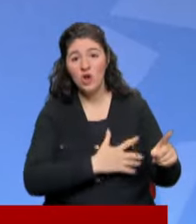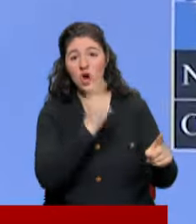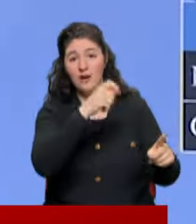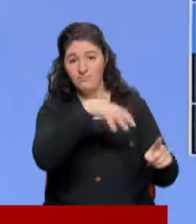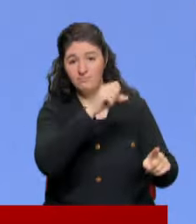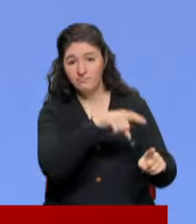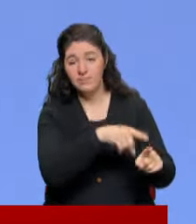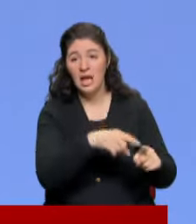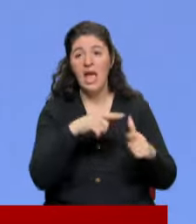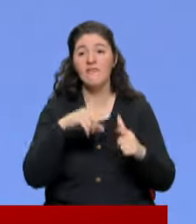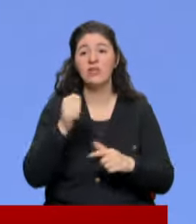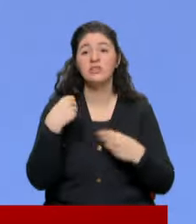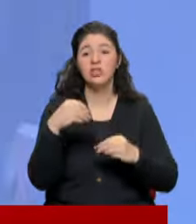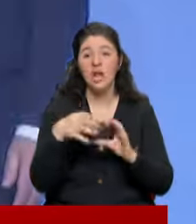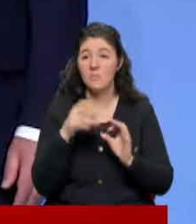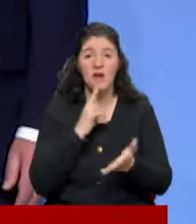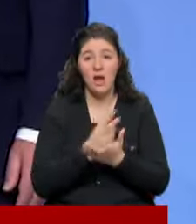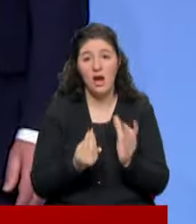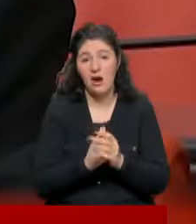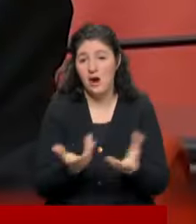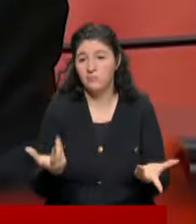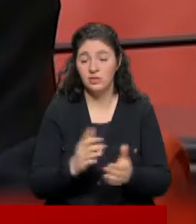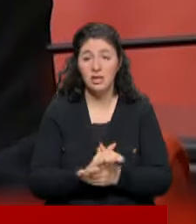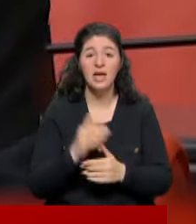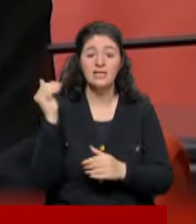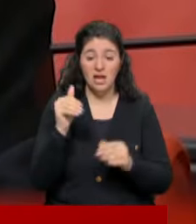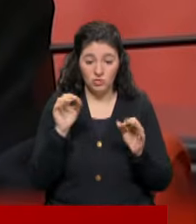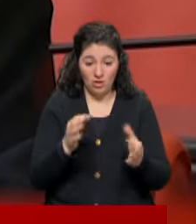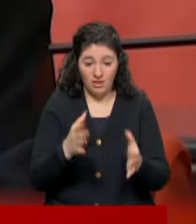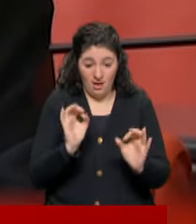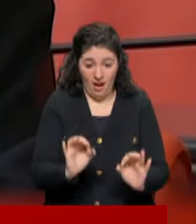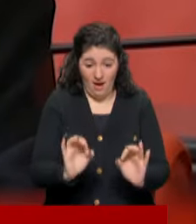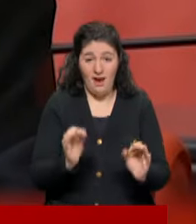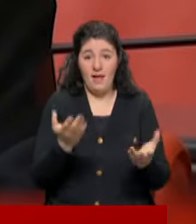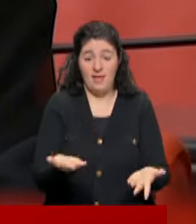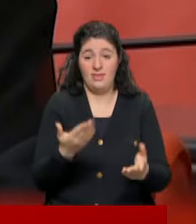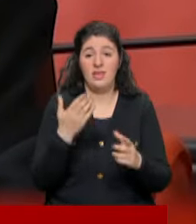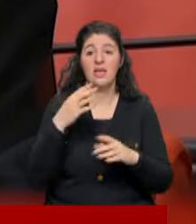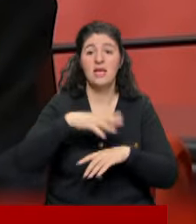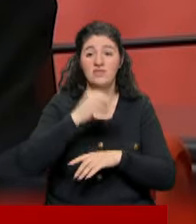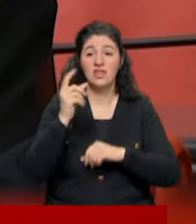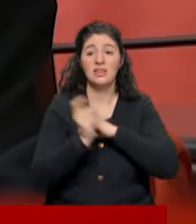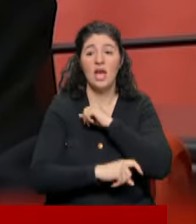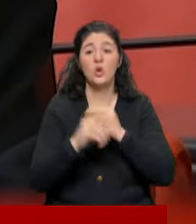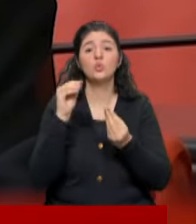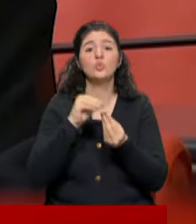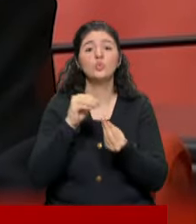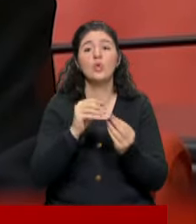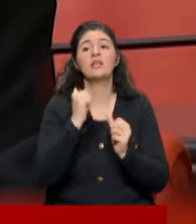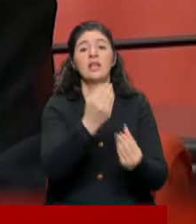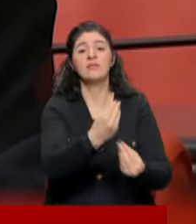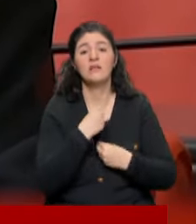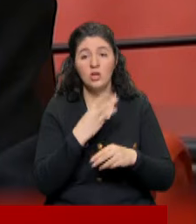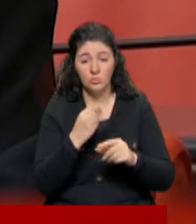Kongresi'nde F-16 satışı ile ilgili bir karar da çıkmadı. Geldiğimiz noktada halen İsveç'in terör suçlularının